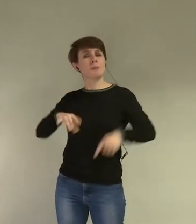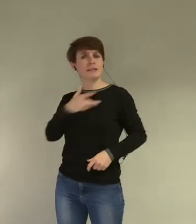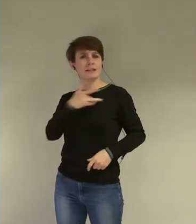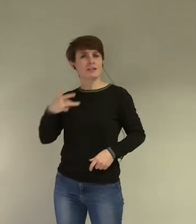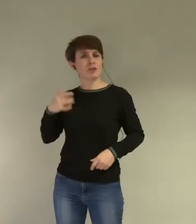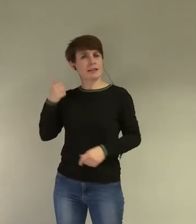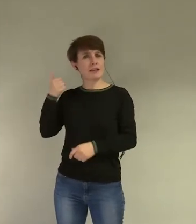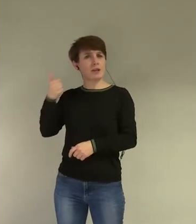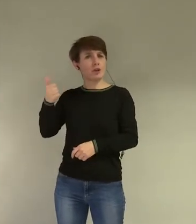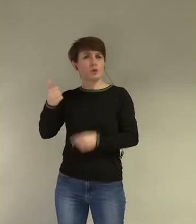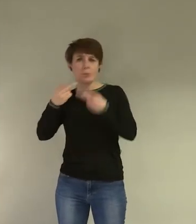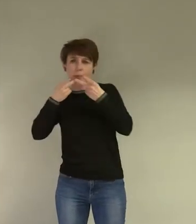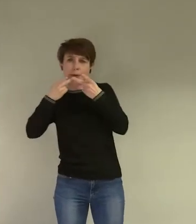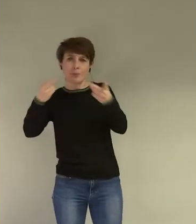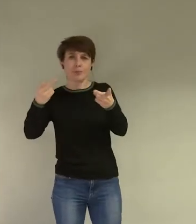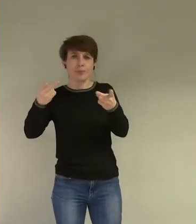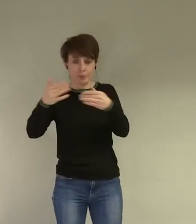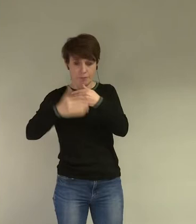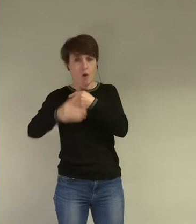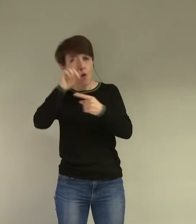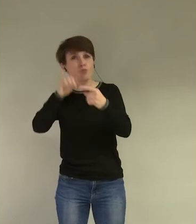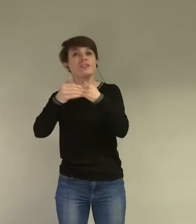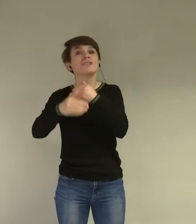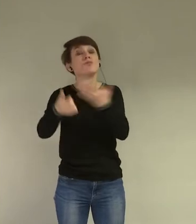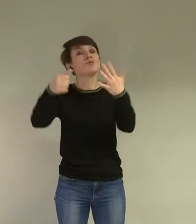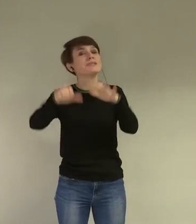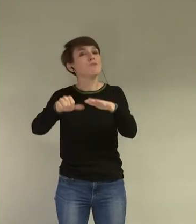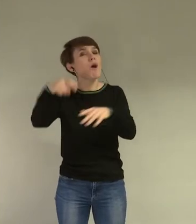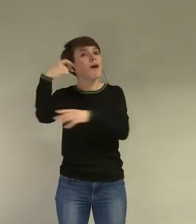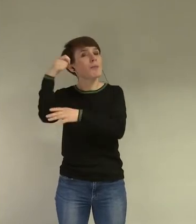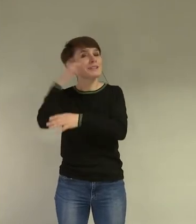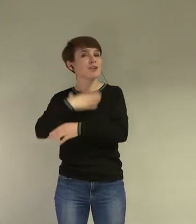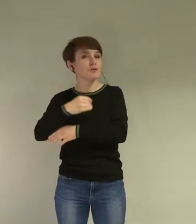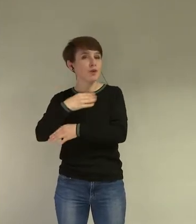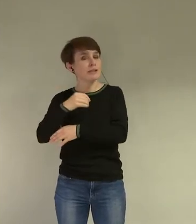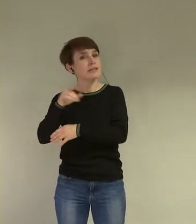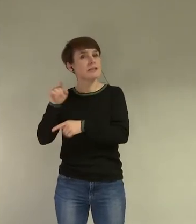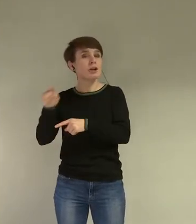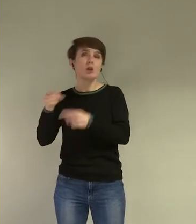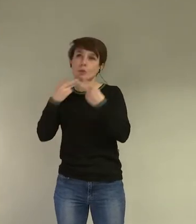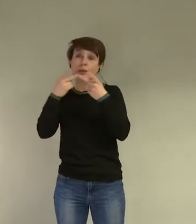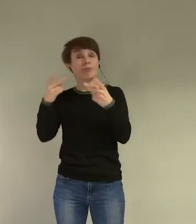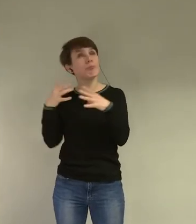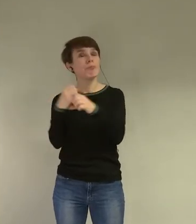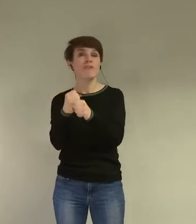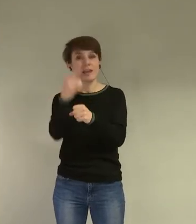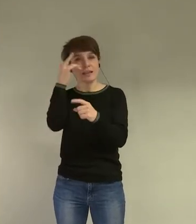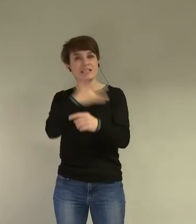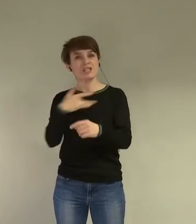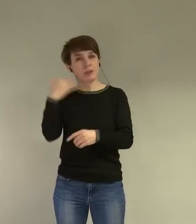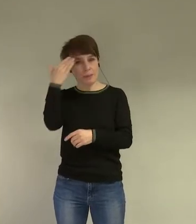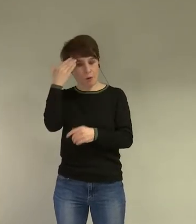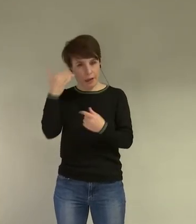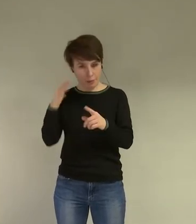route pour la santé pendant la présidence française la santé mentale est plus qu'un mon angle mort des politiques